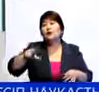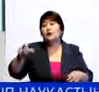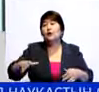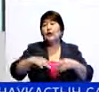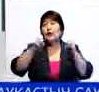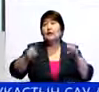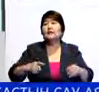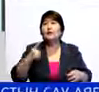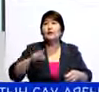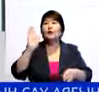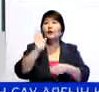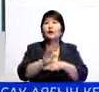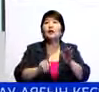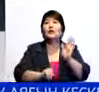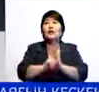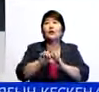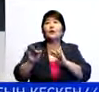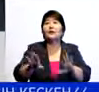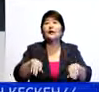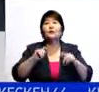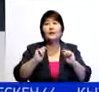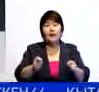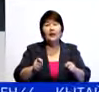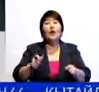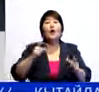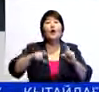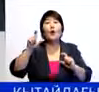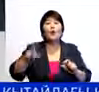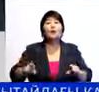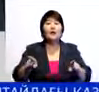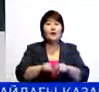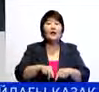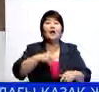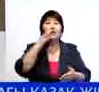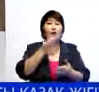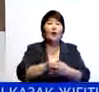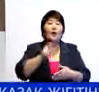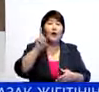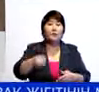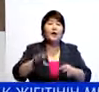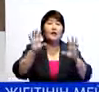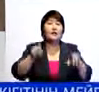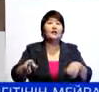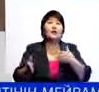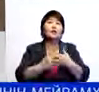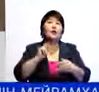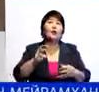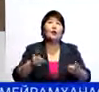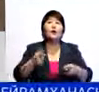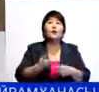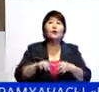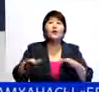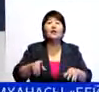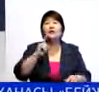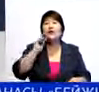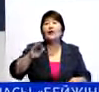кәсіби мамандар өкімін шығарып қойған істер беріледі. Студенттер сыннан мүдірмей өтіп, жауаптыларды заң шеңберінде жазалау қажет. Мұндай шаралар